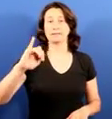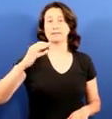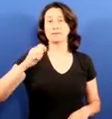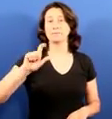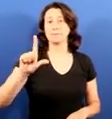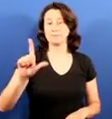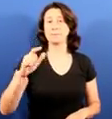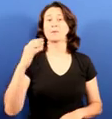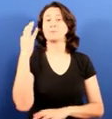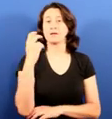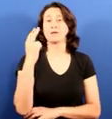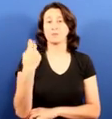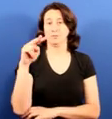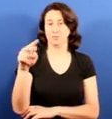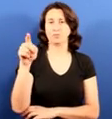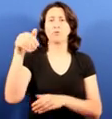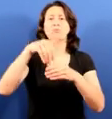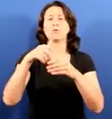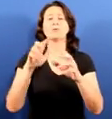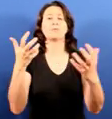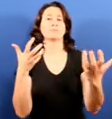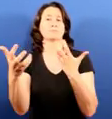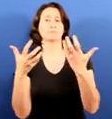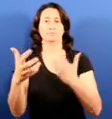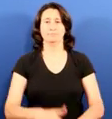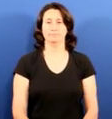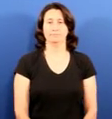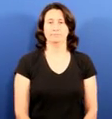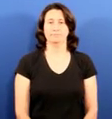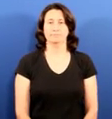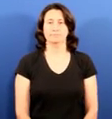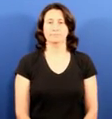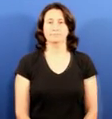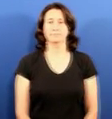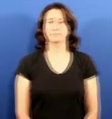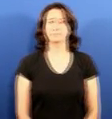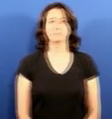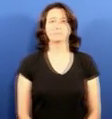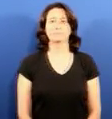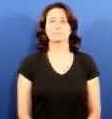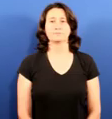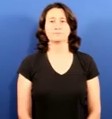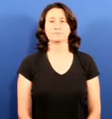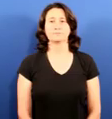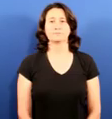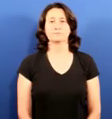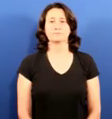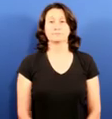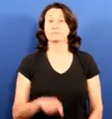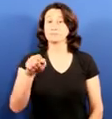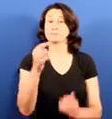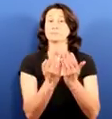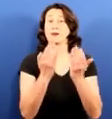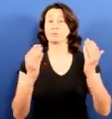du. Aurkezpen ekitaldian RTBL 2012 erakusketan saritutako artistak izan dira. Alaiz Arenzana eta Maria